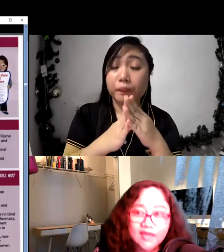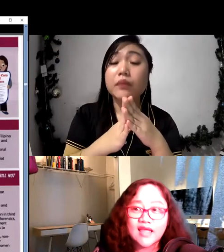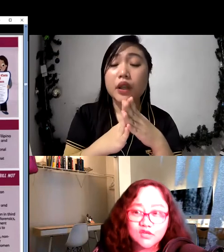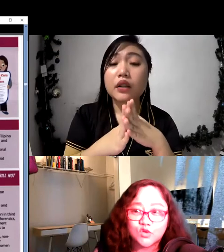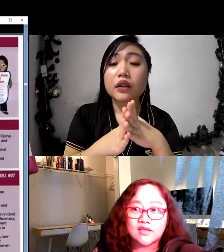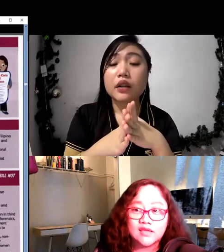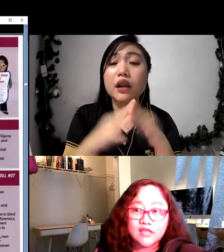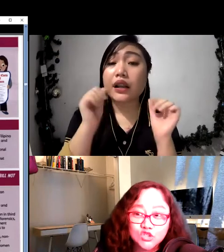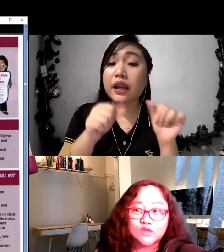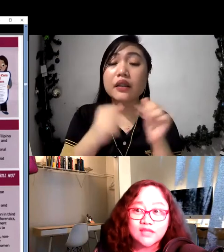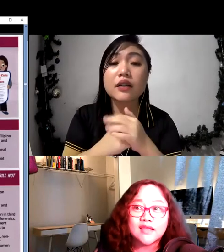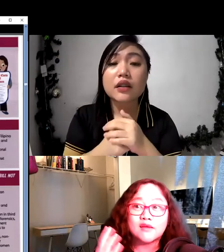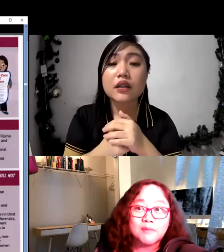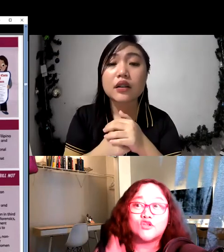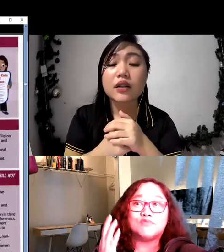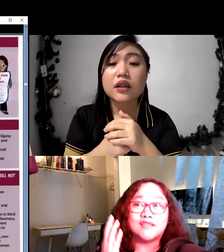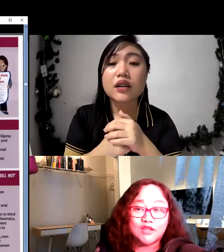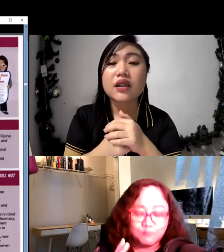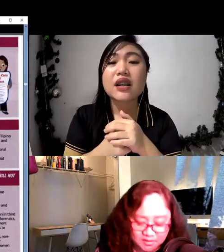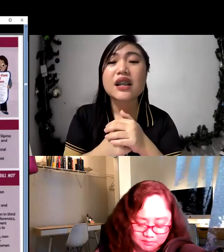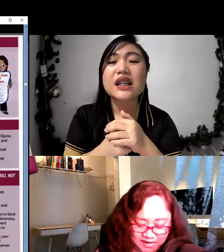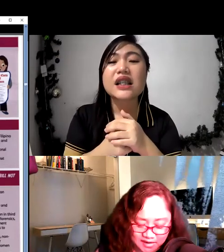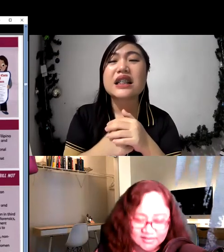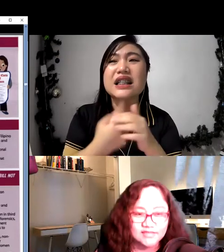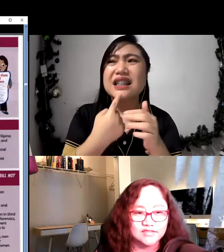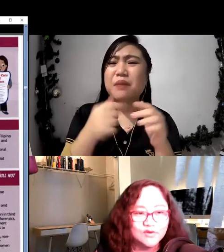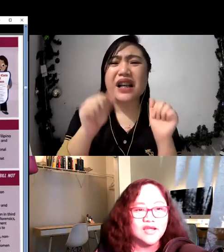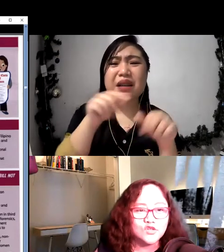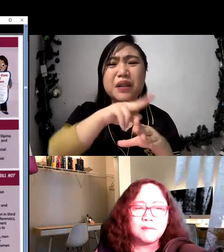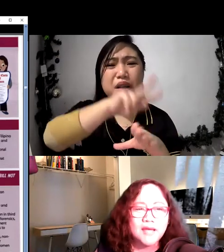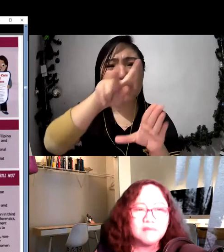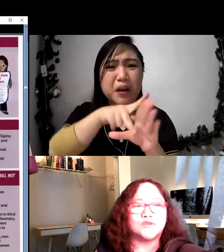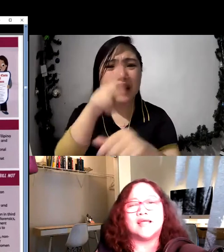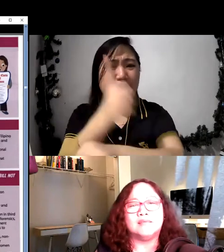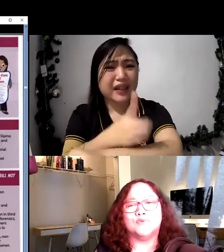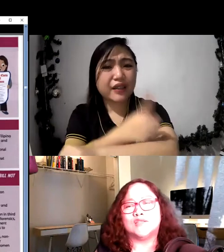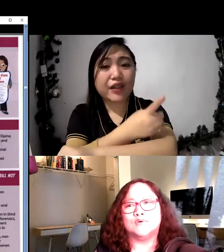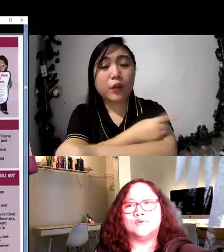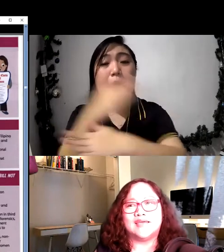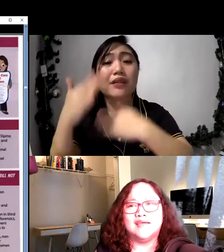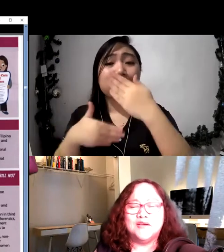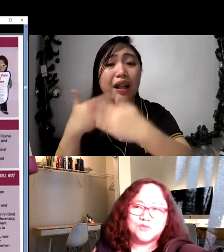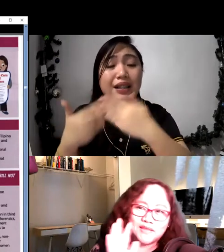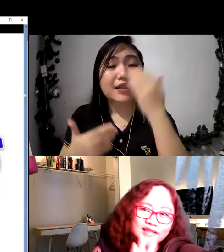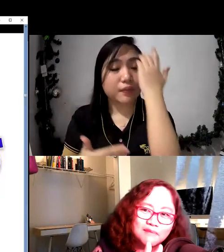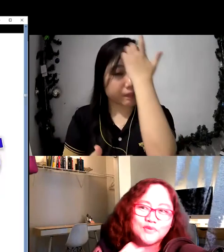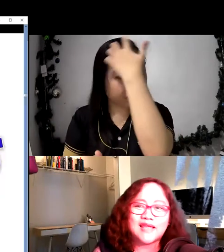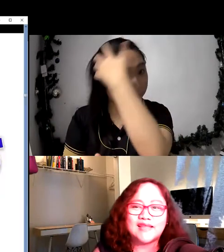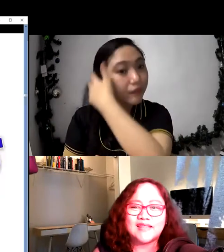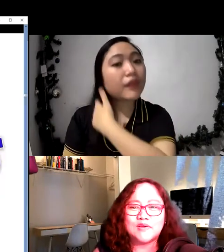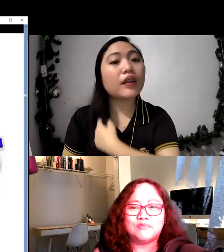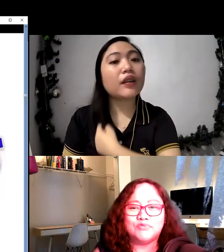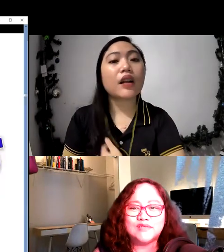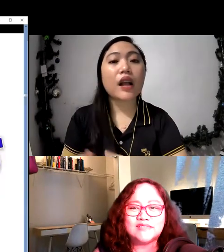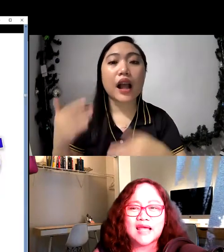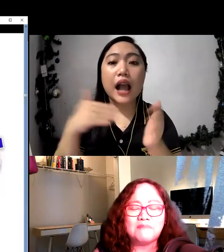can actually ensure that they are part of the development process, no? So napaka-importante po na to. Okay, so balikan lang po natin